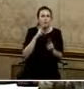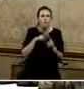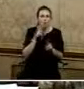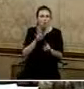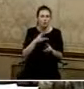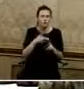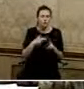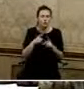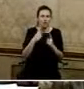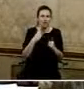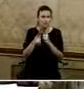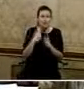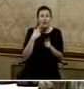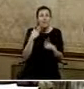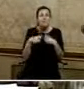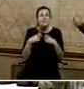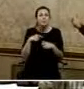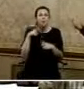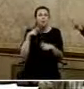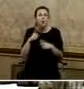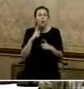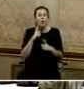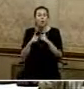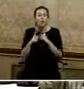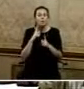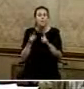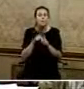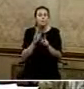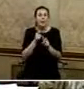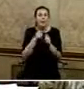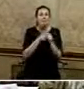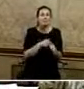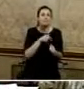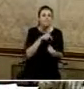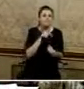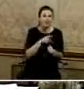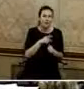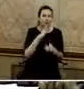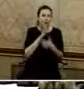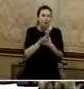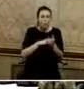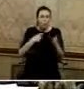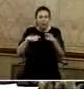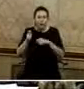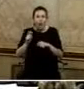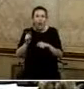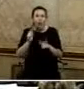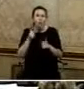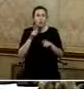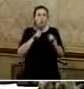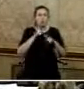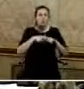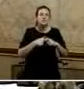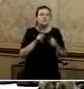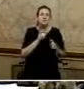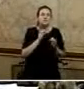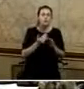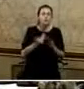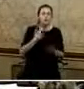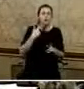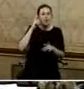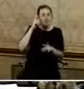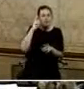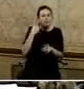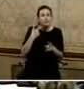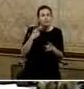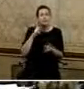prometno riješiti. Je problem što se zapravo prometno kaska za time, dakle, počelo se graditi, a neke stvari zapravo nisu unaprijed promišljene